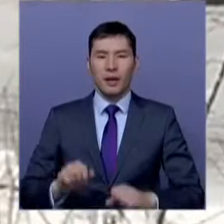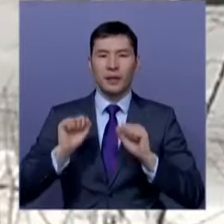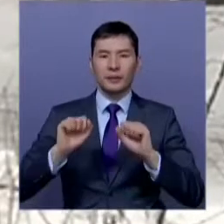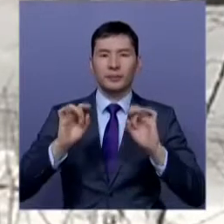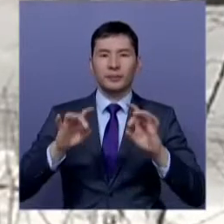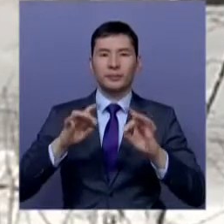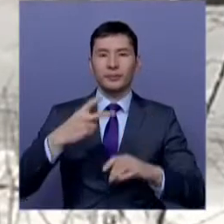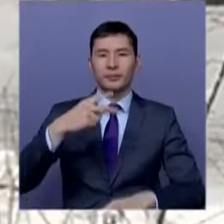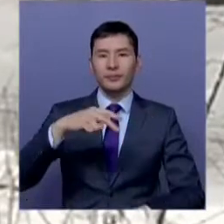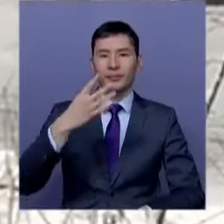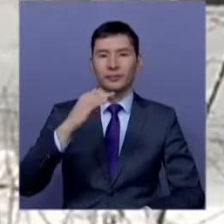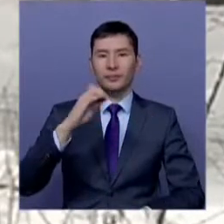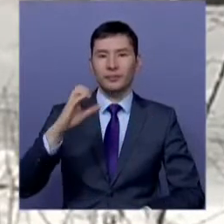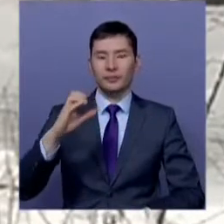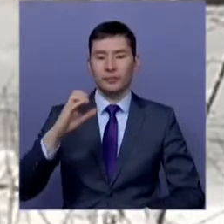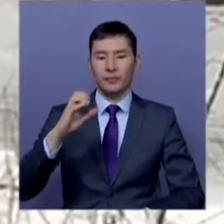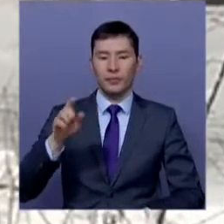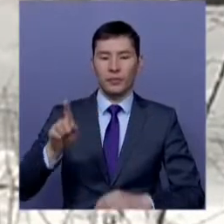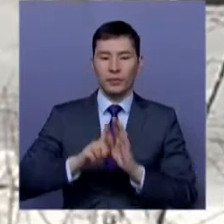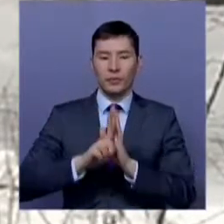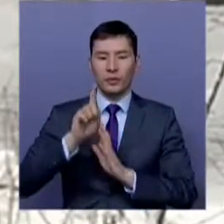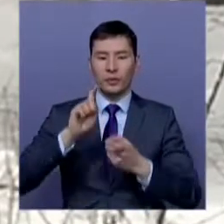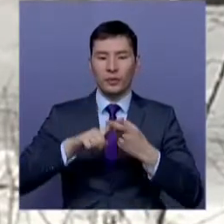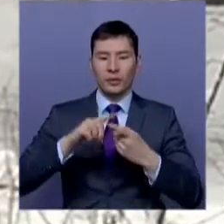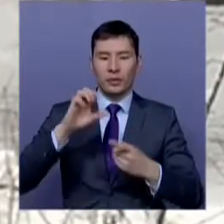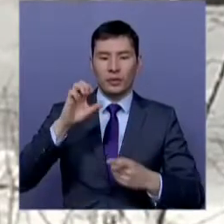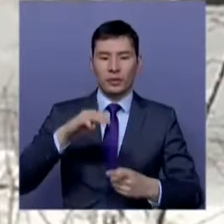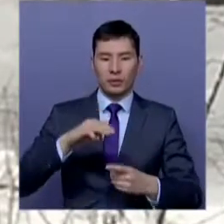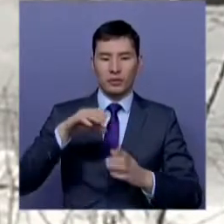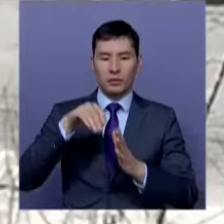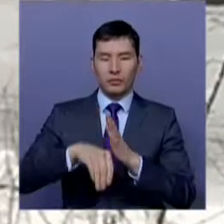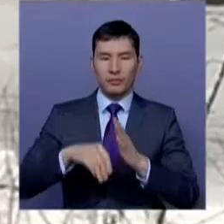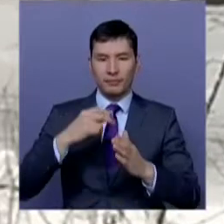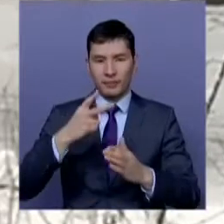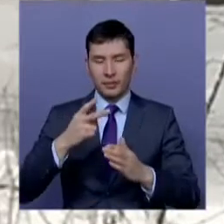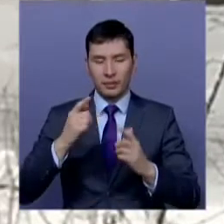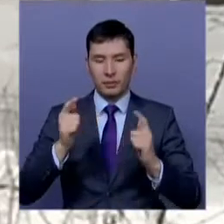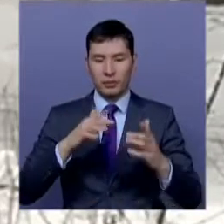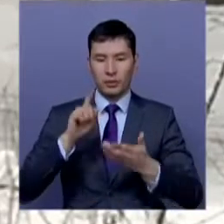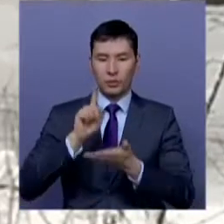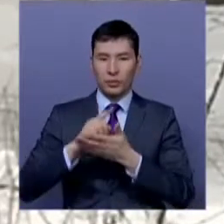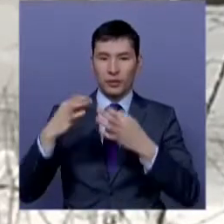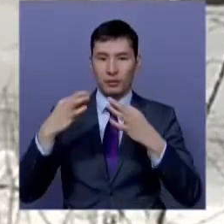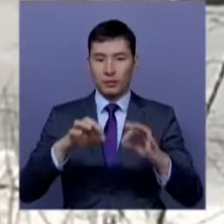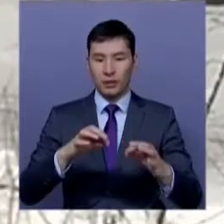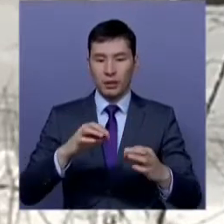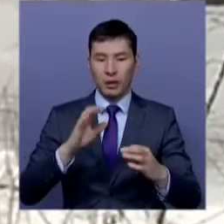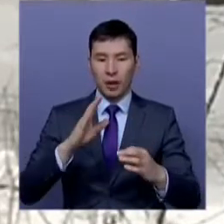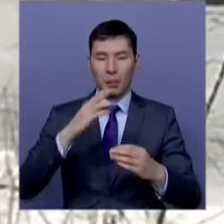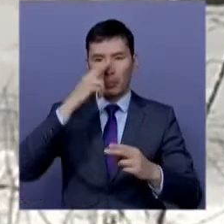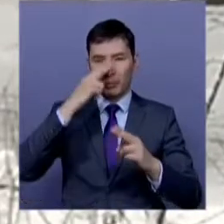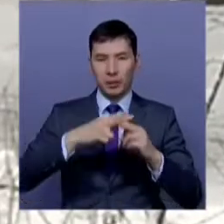жастағы Жандос есімді азаматқа қылмыстық топқа қатысы жоқ деген бөліммен мүлде босап шығуы тиіс екен. Енді ағайынды